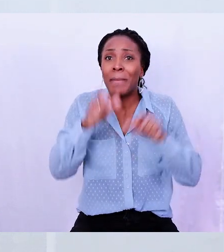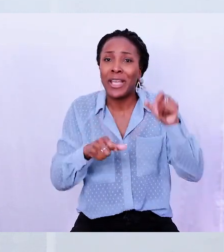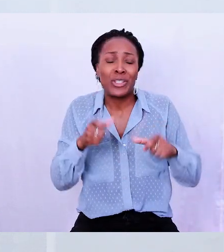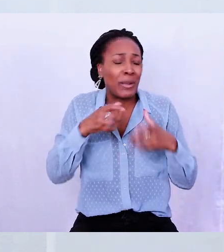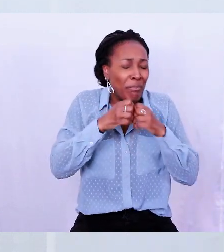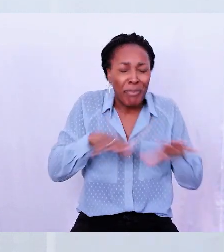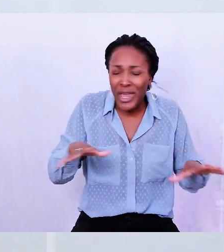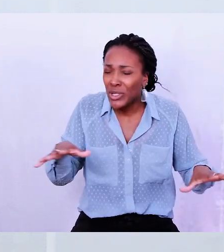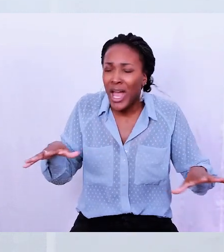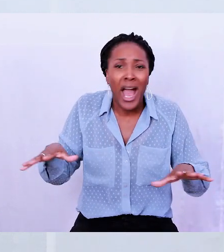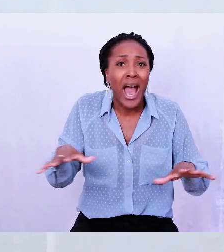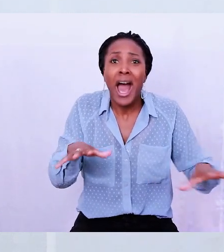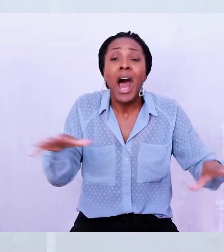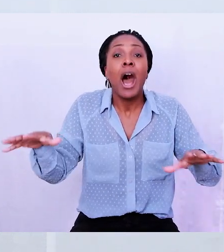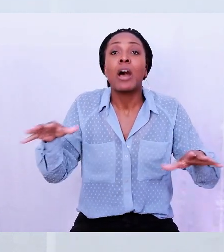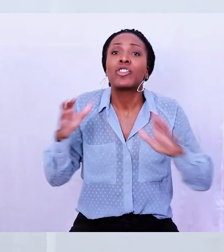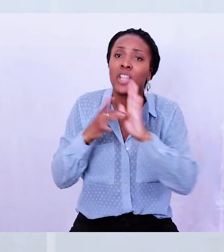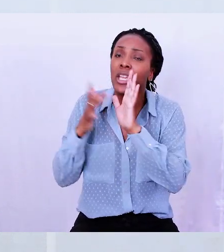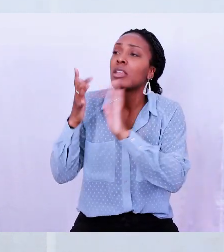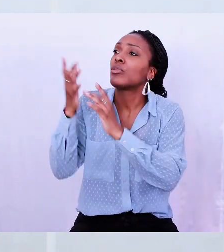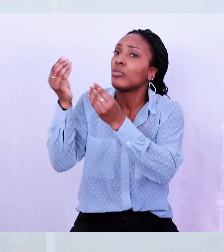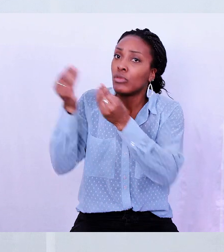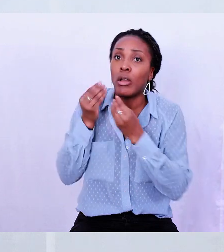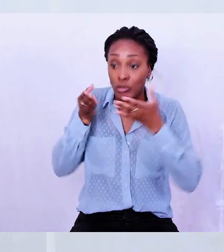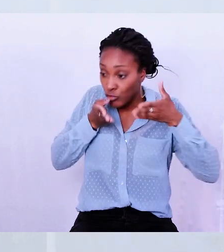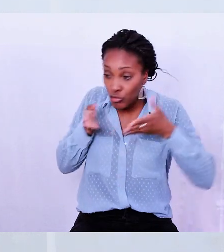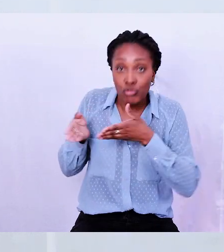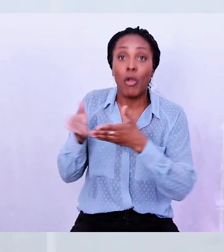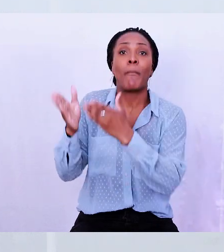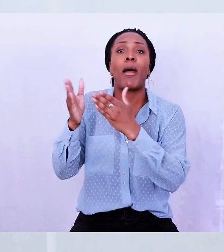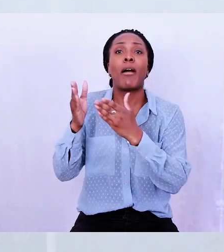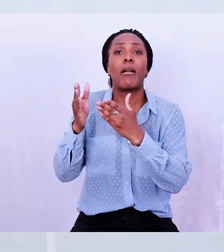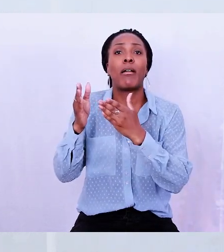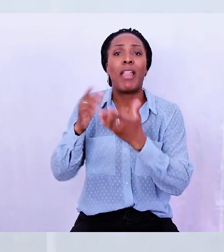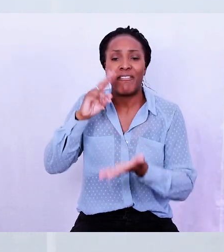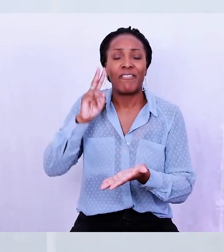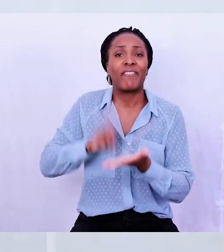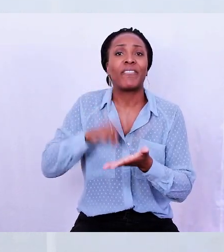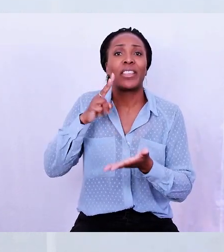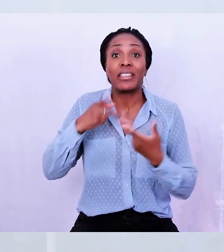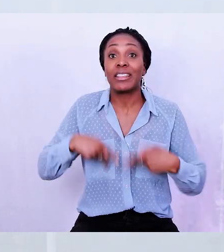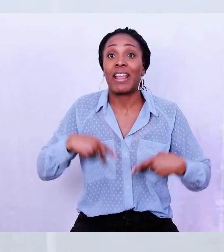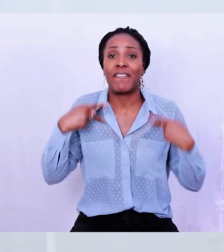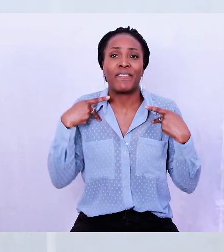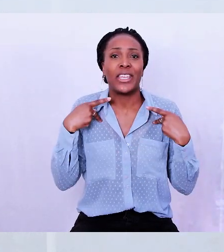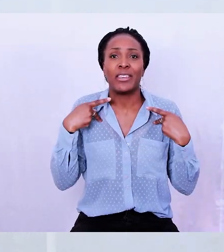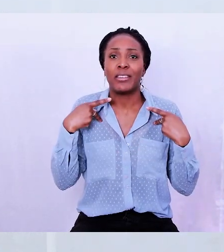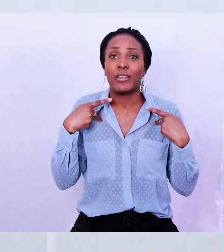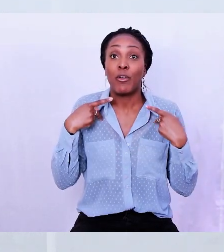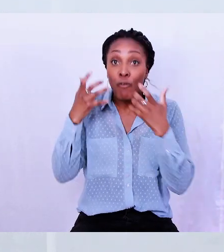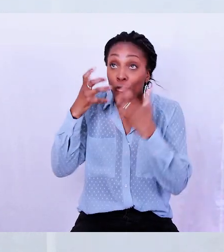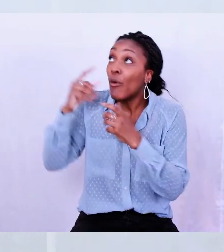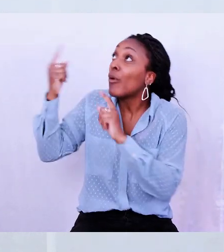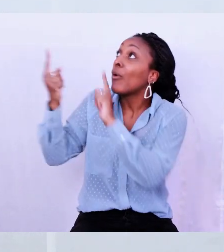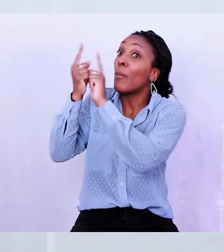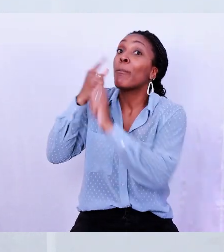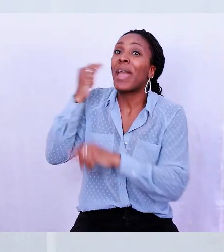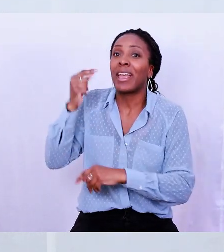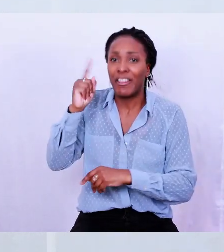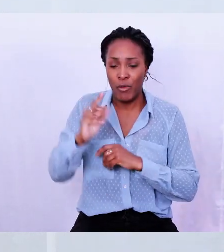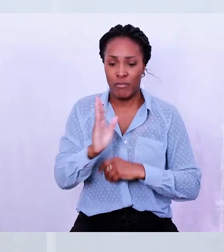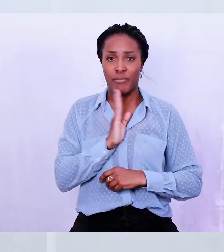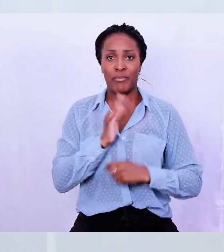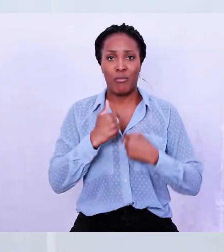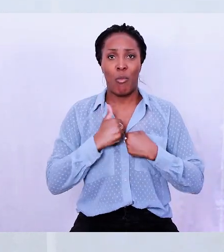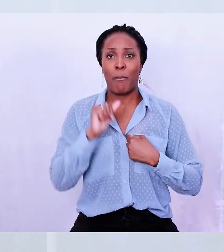la direction parce que Jésus-Christ a déclaré « Je suis le chemin, la vérité et la vie. Nul ne vient au Père que par moi. »